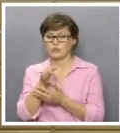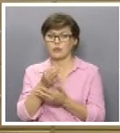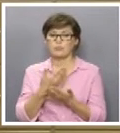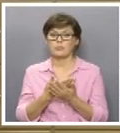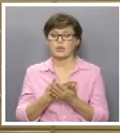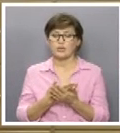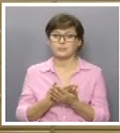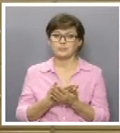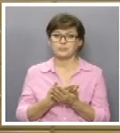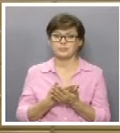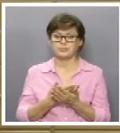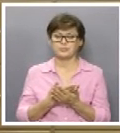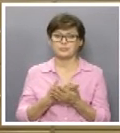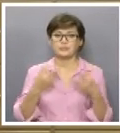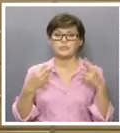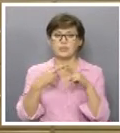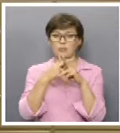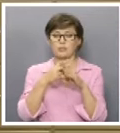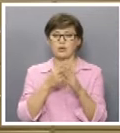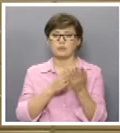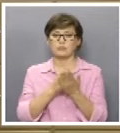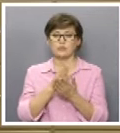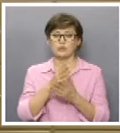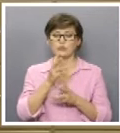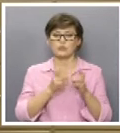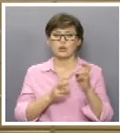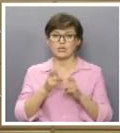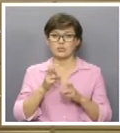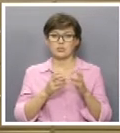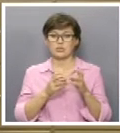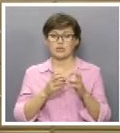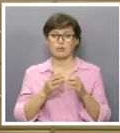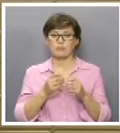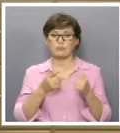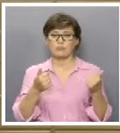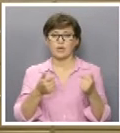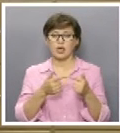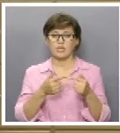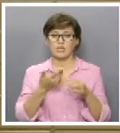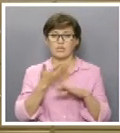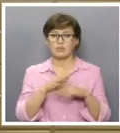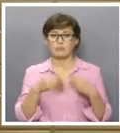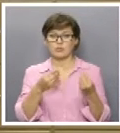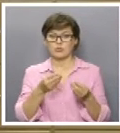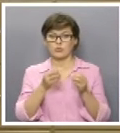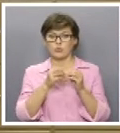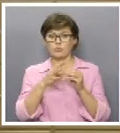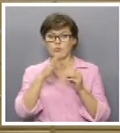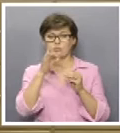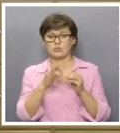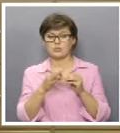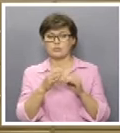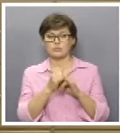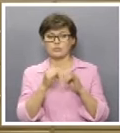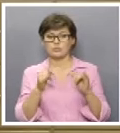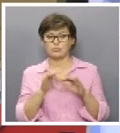мысалы, техникалық қызмет көрсету станцияларына несие беру мөлшерлемесі 14%-дан